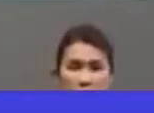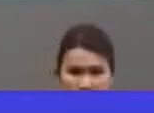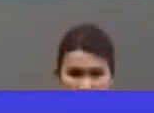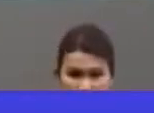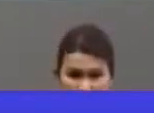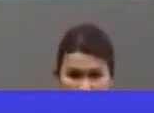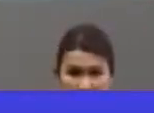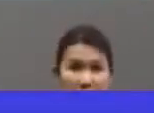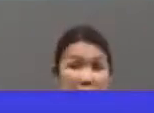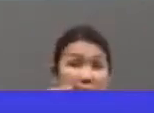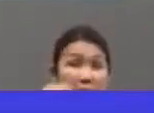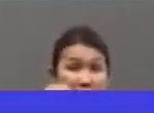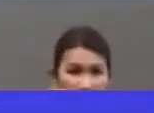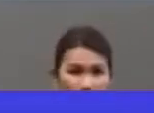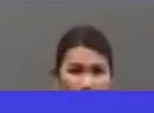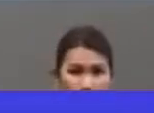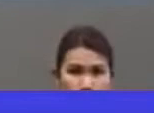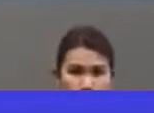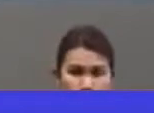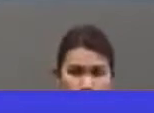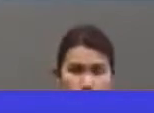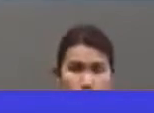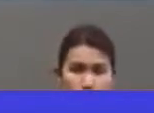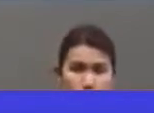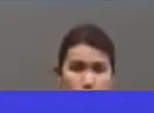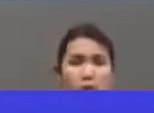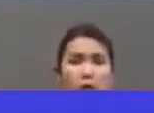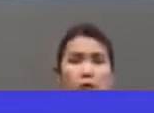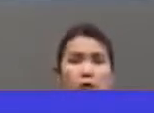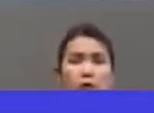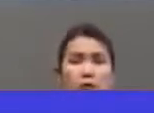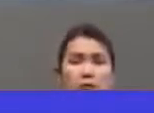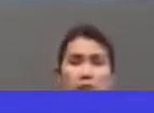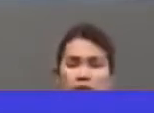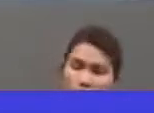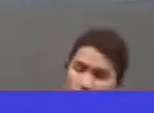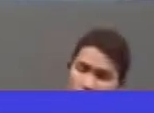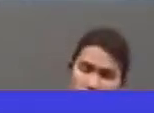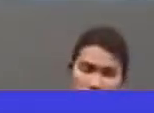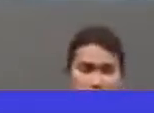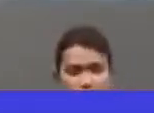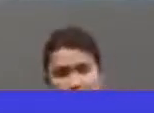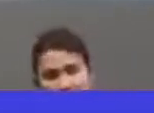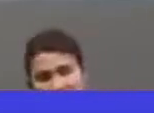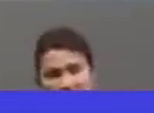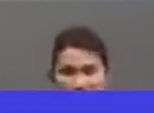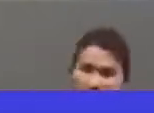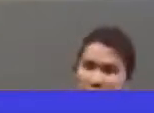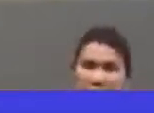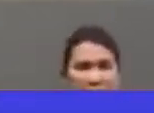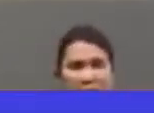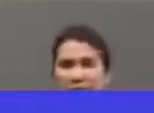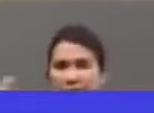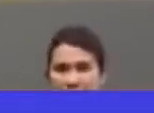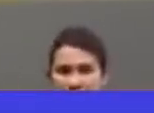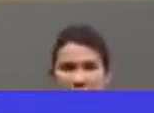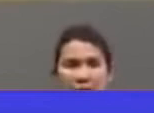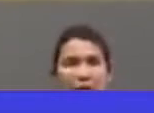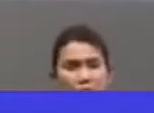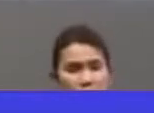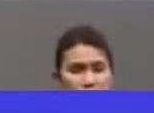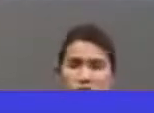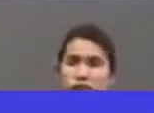446,875 ครัวเรือนนะคะก็ตัวเลขเหล่านี้ก็แสดงให้เห็นว่าภาครัฐเนี่ยเร่งที่จะสรุปตัวเลขให้เร็วที่สุดเพื่อจะ